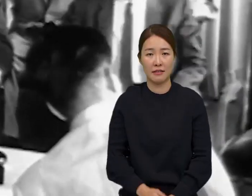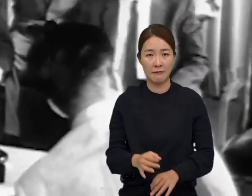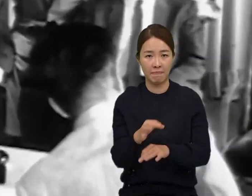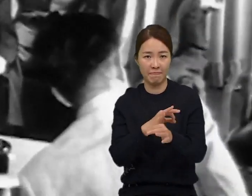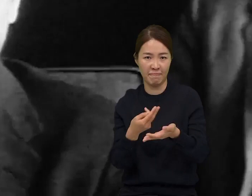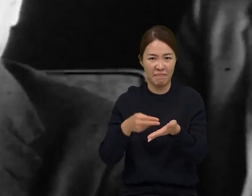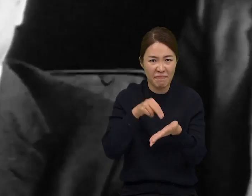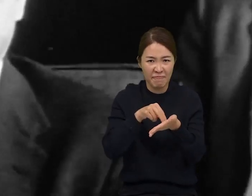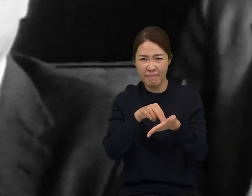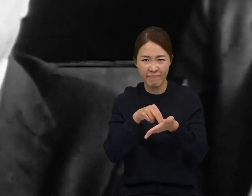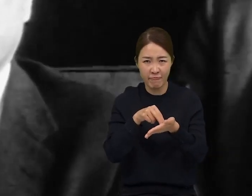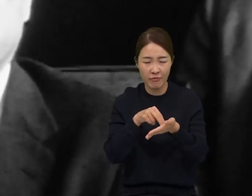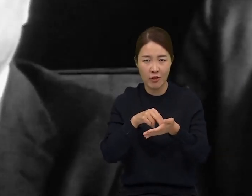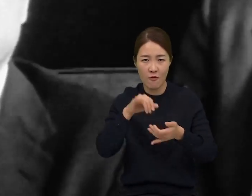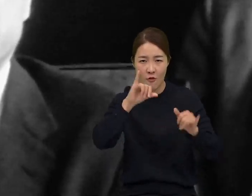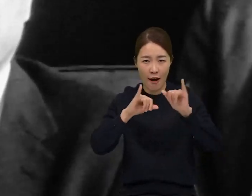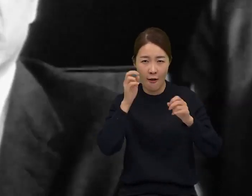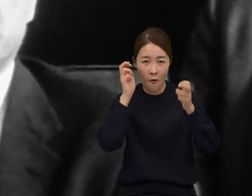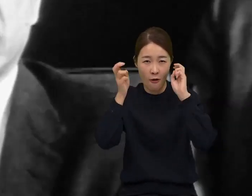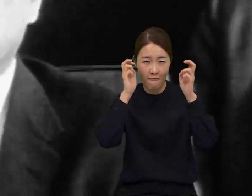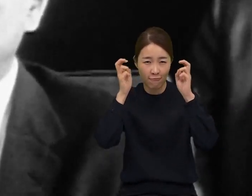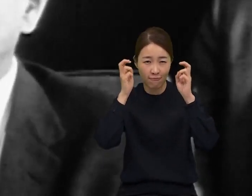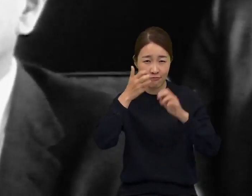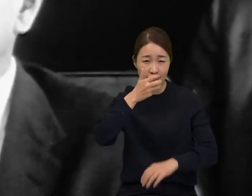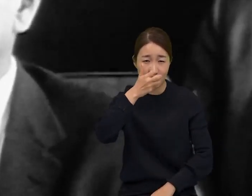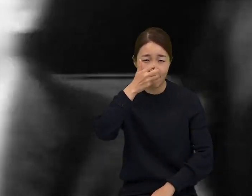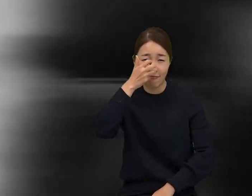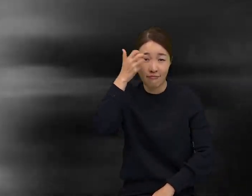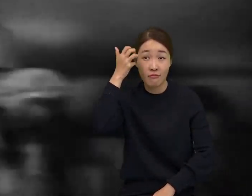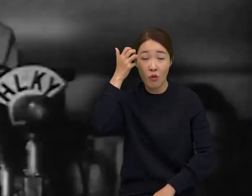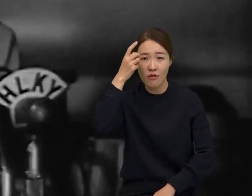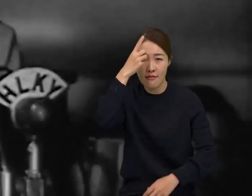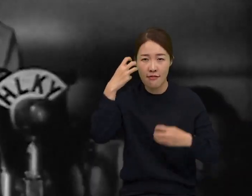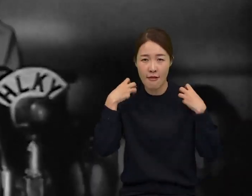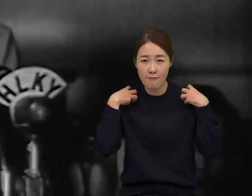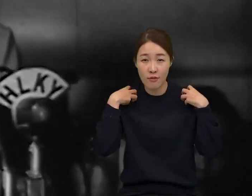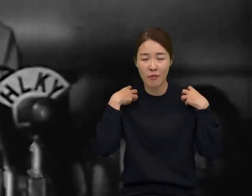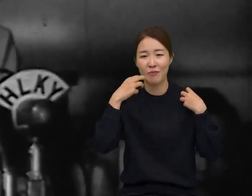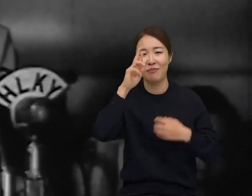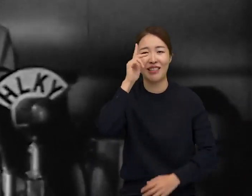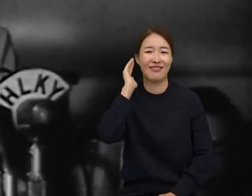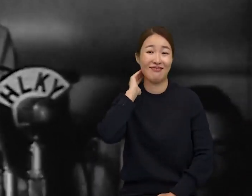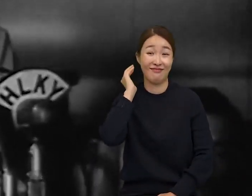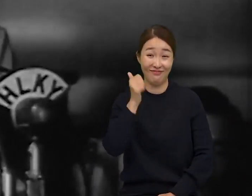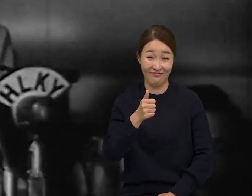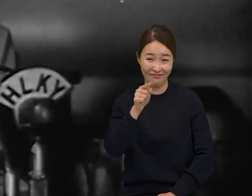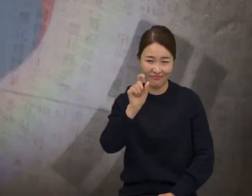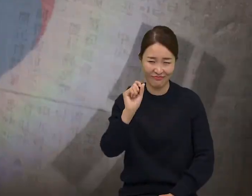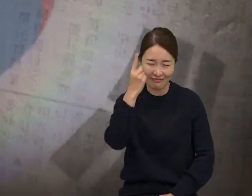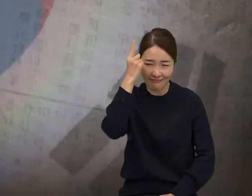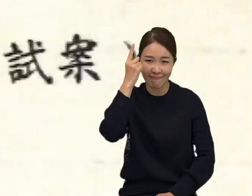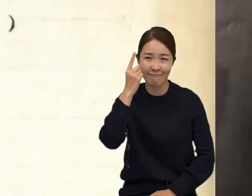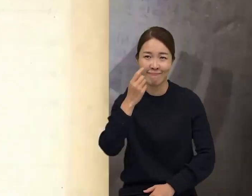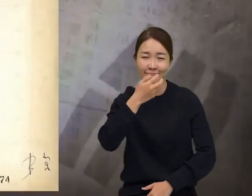자립 경제를 위한 중화 공업화의 꿈은 장면 정부를 거쳐 박정희 정부로 이어졌다.